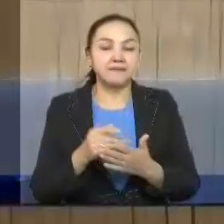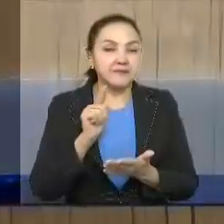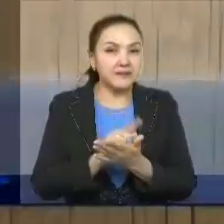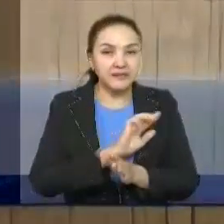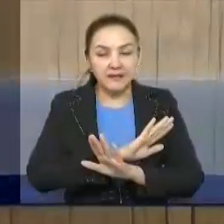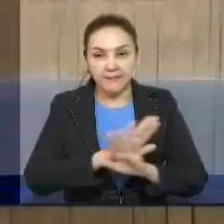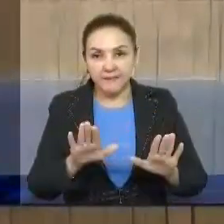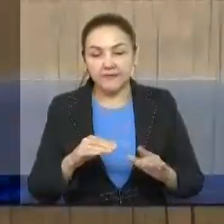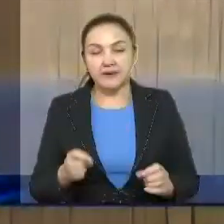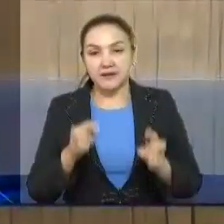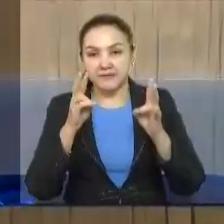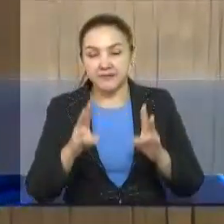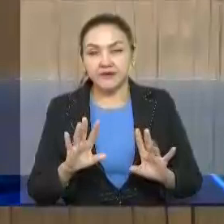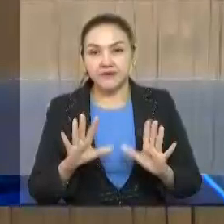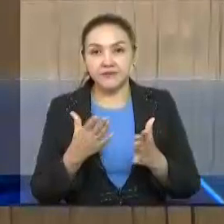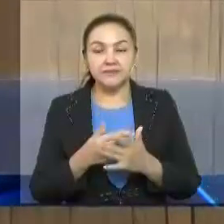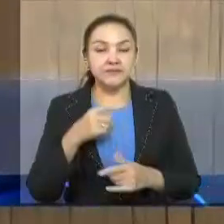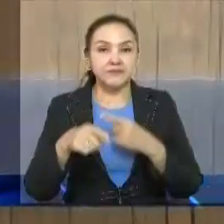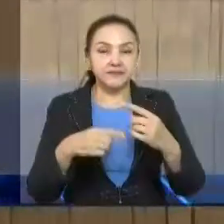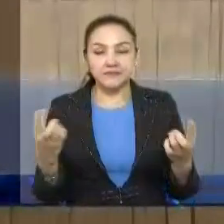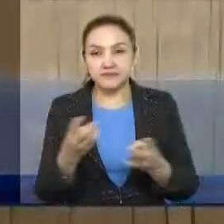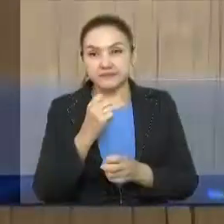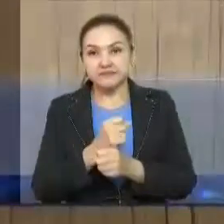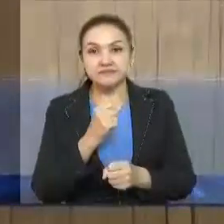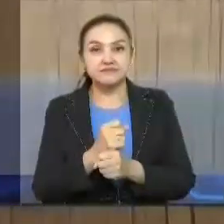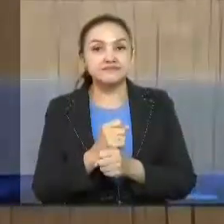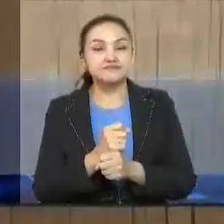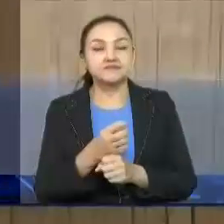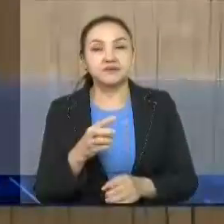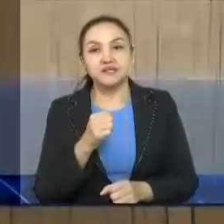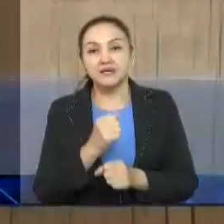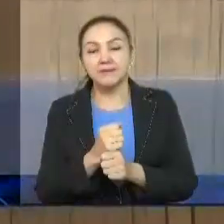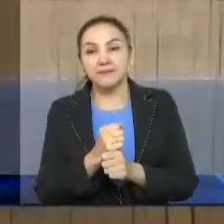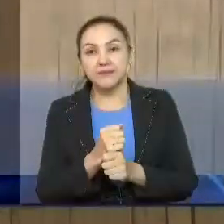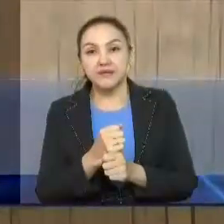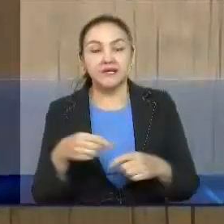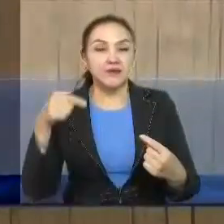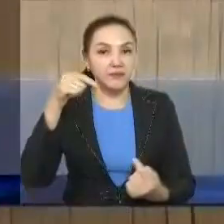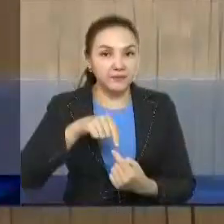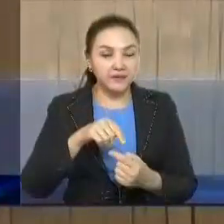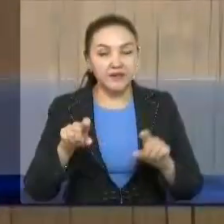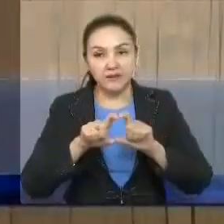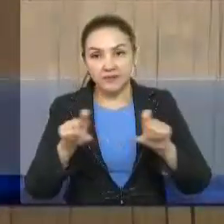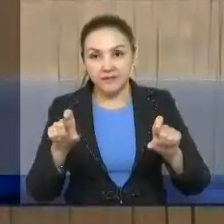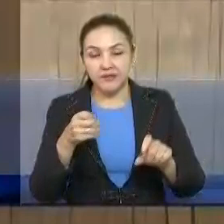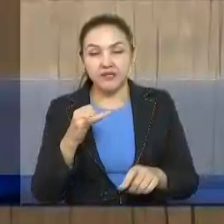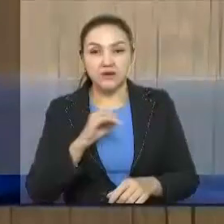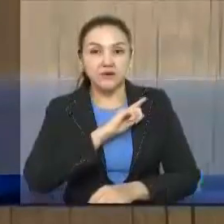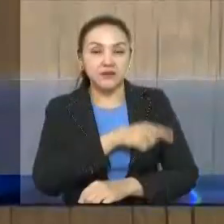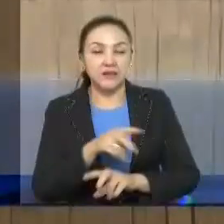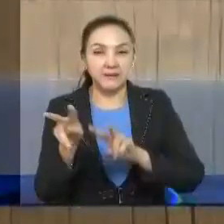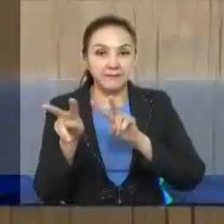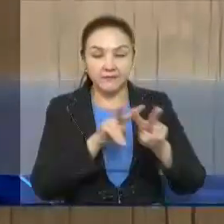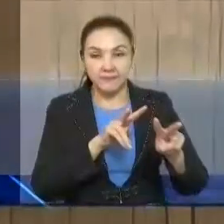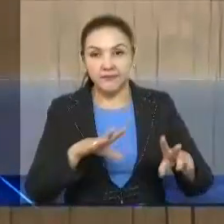должно возникать аварийных ситуаций. Следует разработать соответствующий алгоритм работы с ответственными учреждениями и усилить контроль